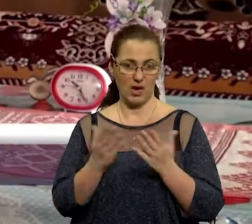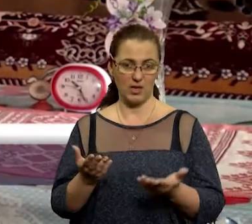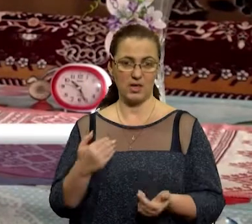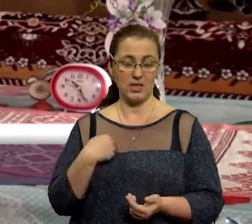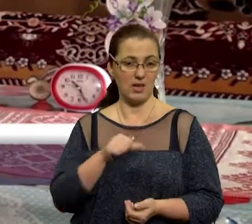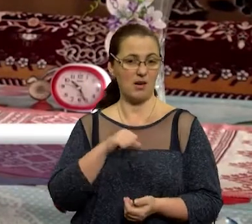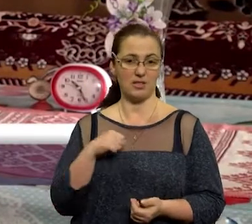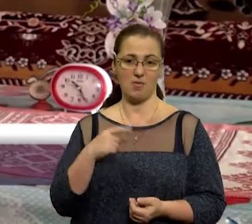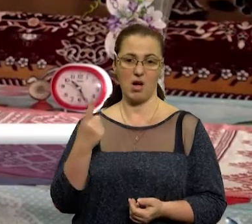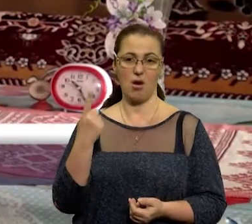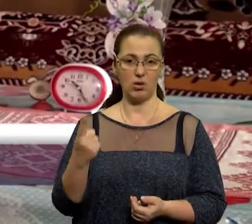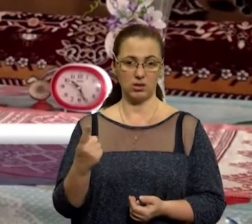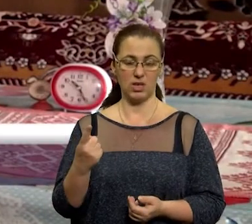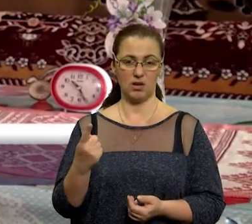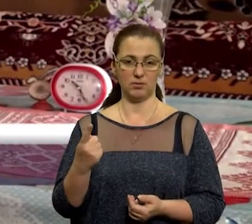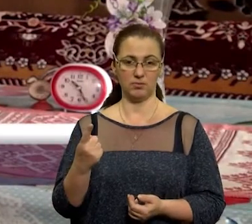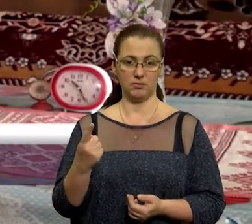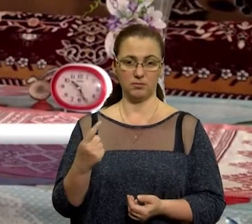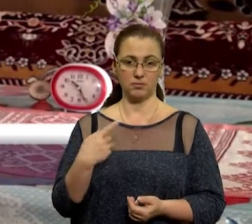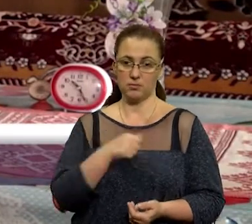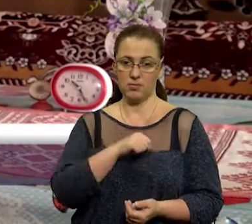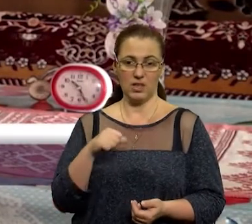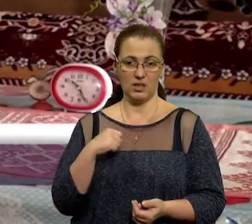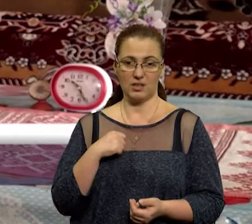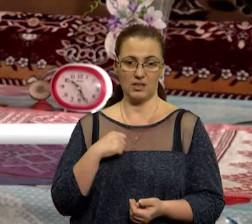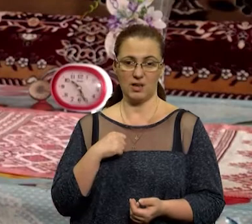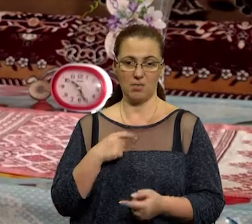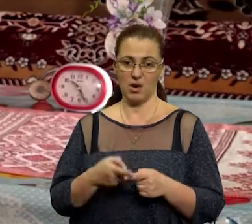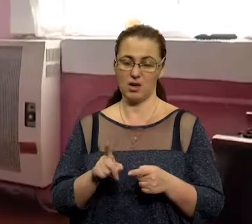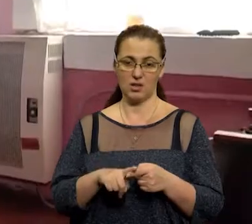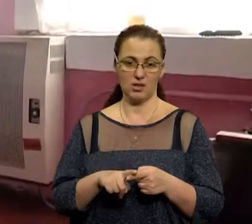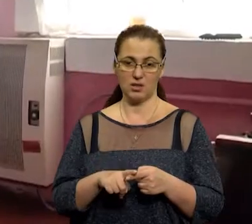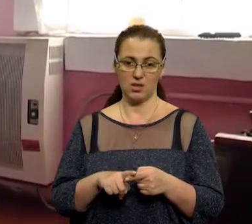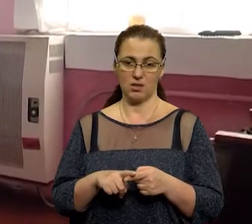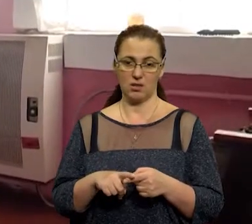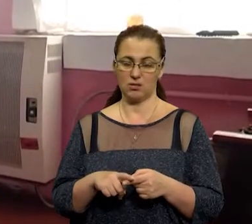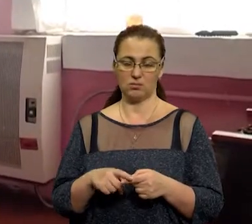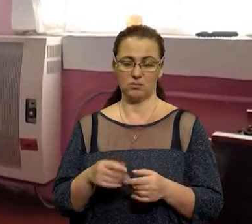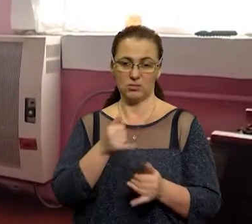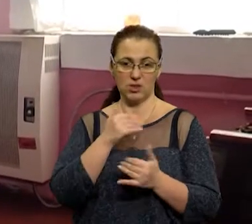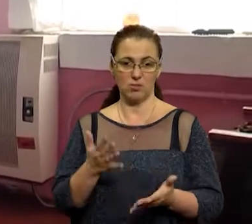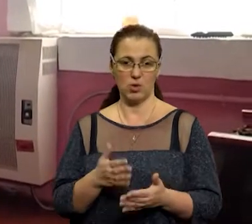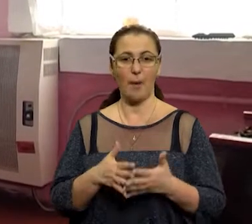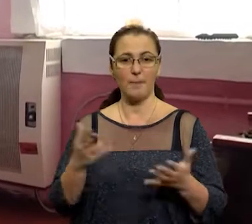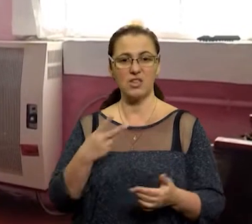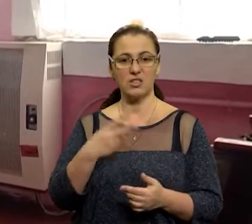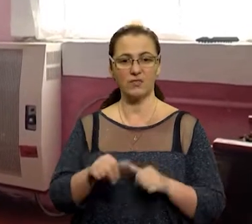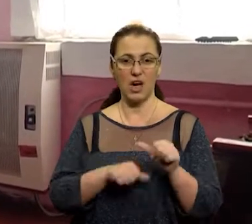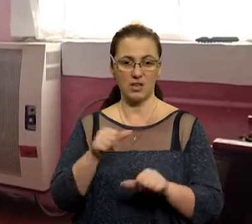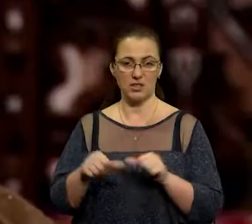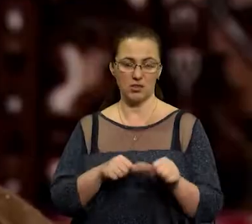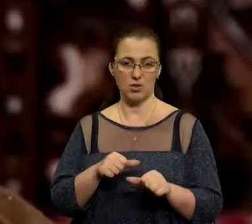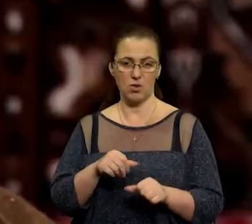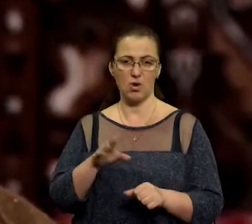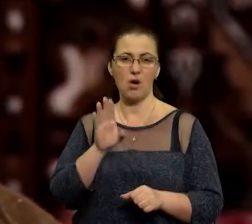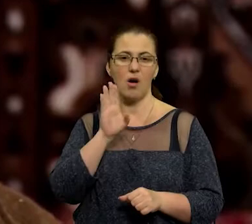одна, то я сама одна, то дуже є поміч. Більш ніж 20 років тому Анна залишилась